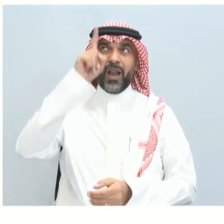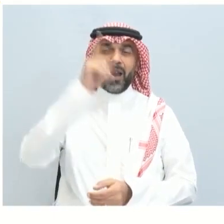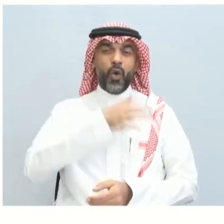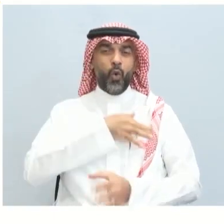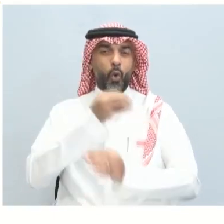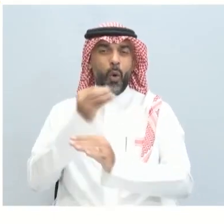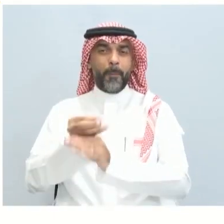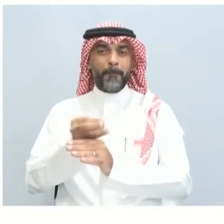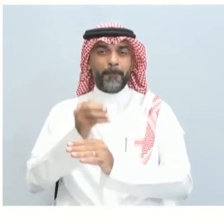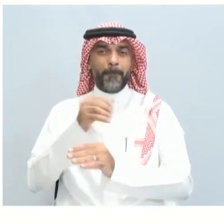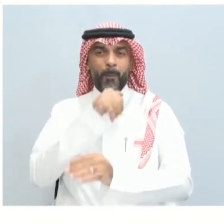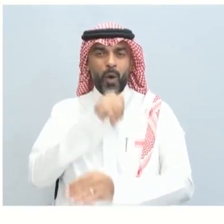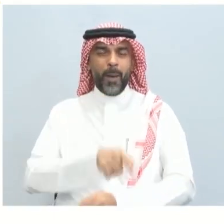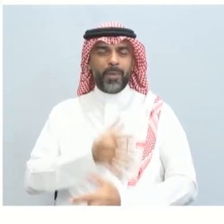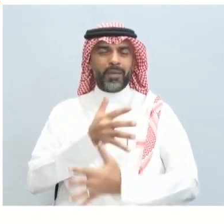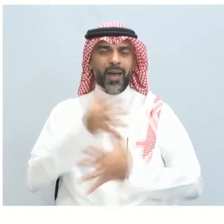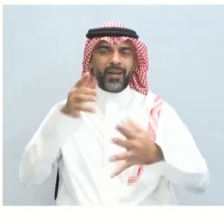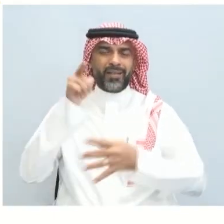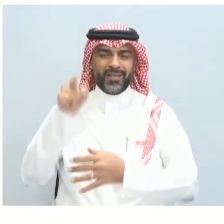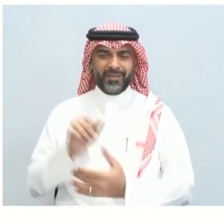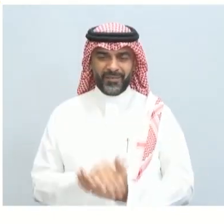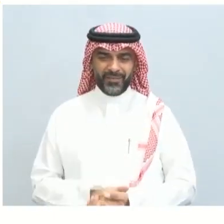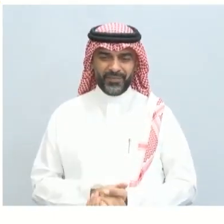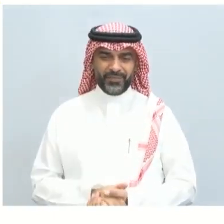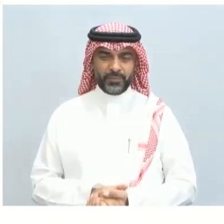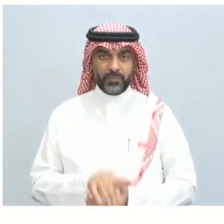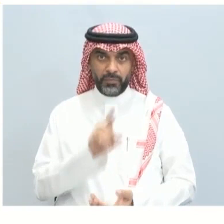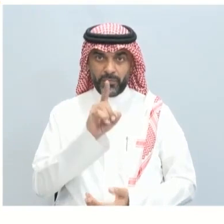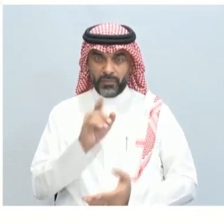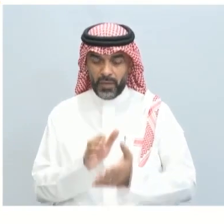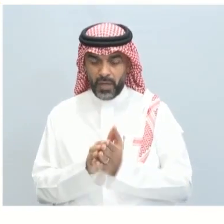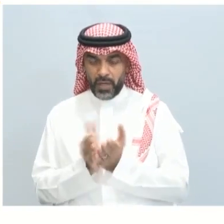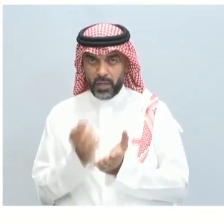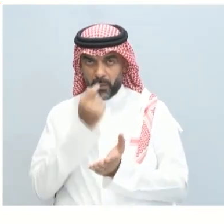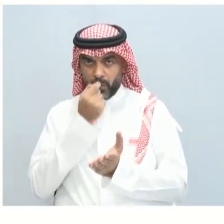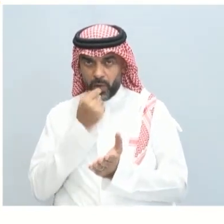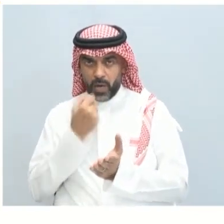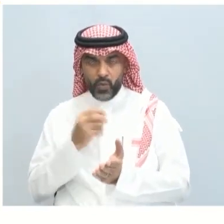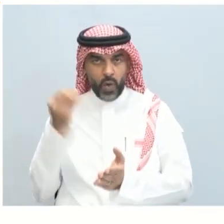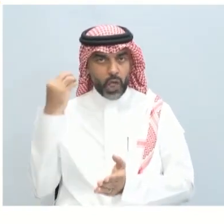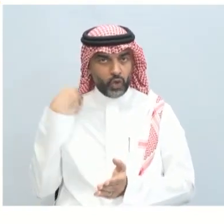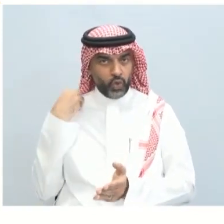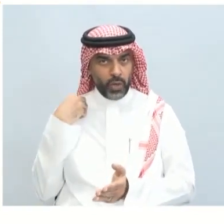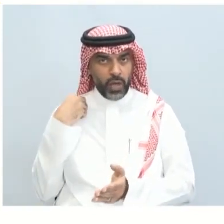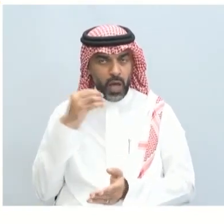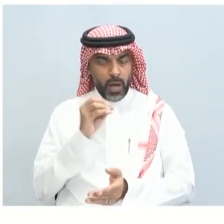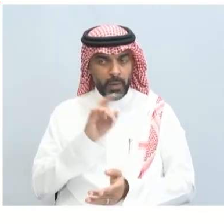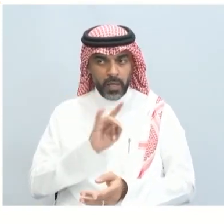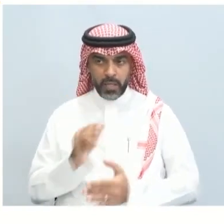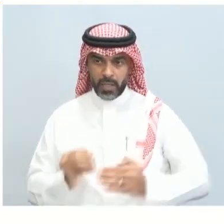وجل لكن حذر الكتاب والسنه من الغلوف نبينا محمد صلى الله عليه